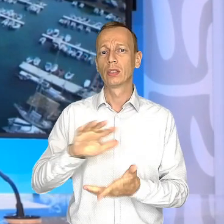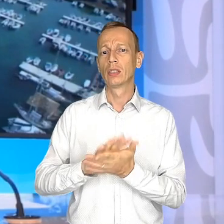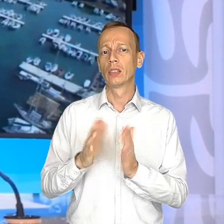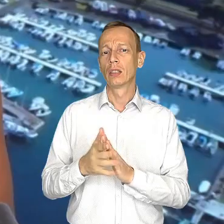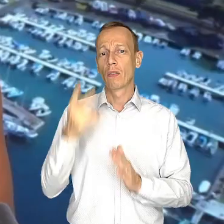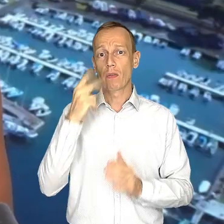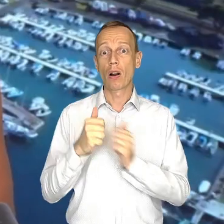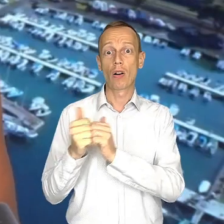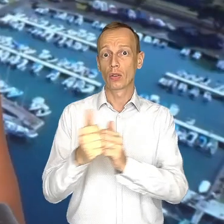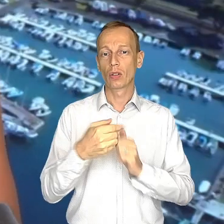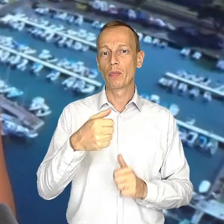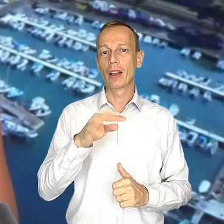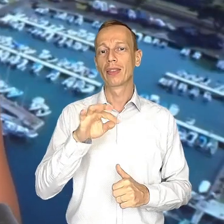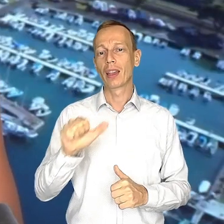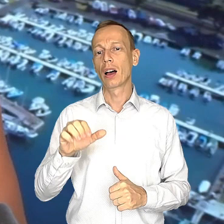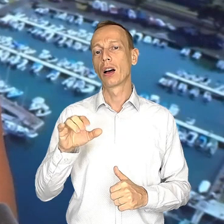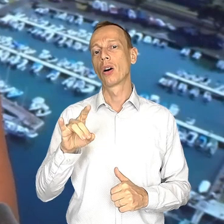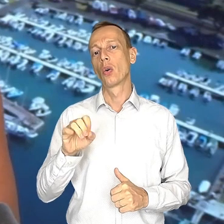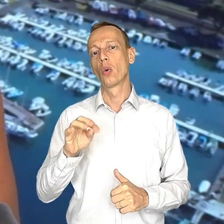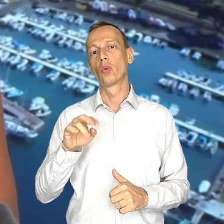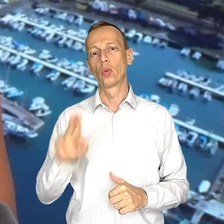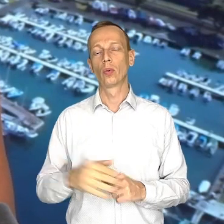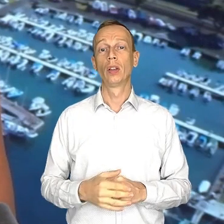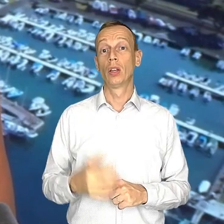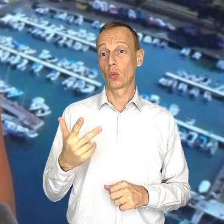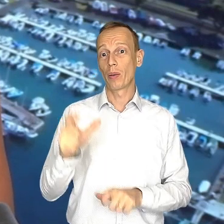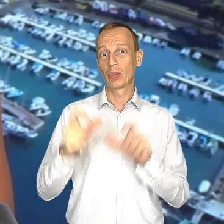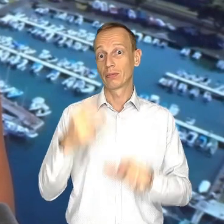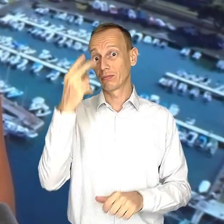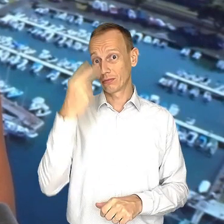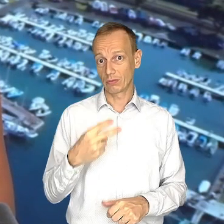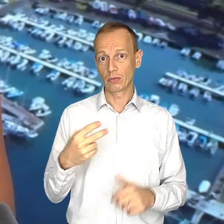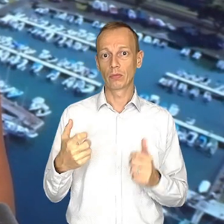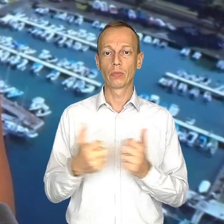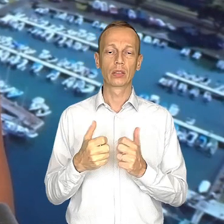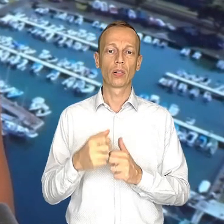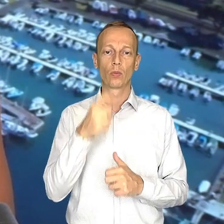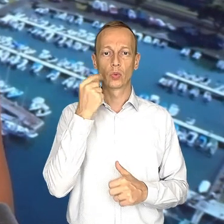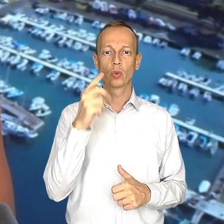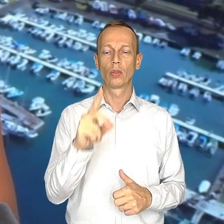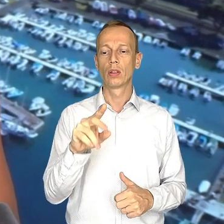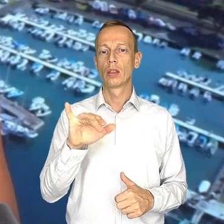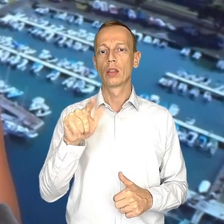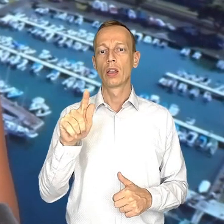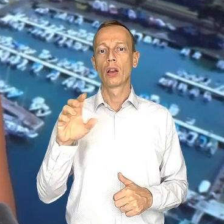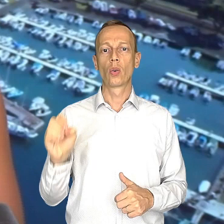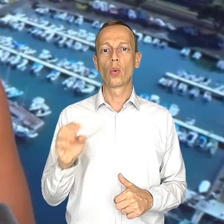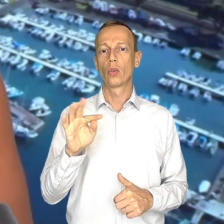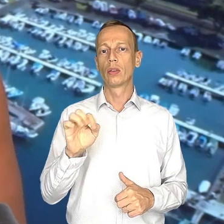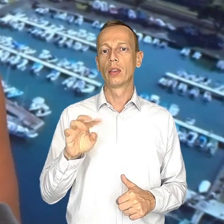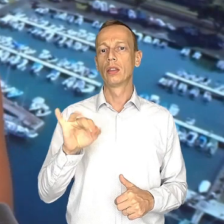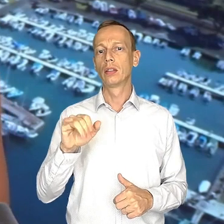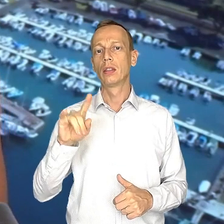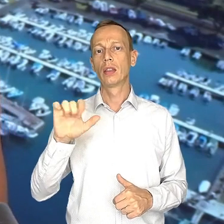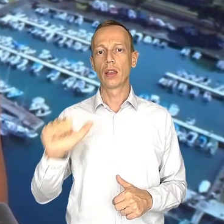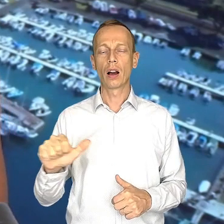Matahotu. 3 non-voyants bien connus dans le milieu seront nos invités. Diego Tetihia, président de l'association Voir Ensemble